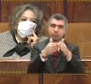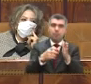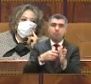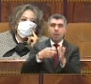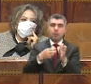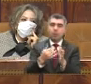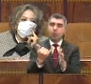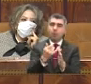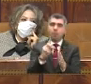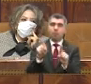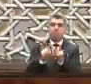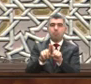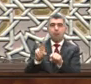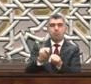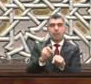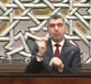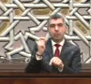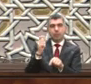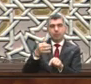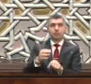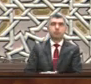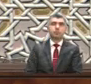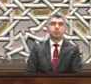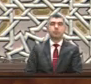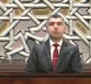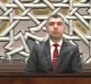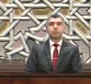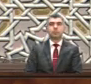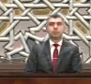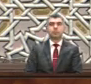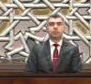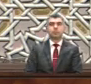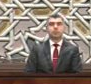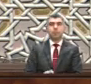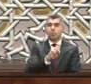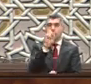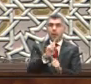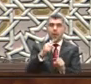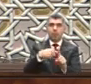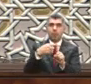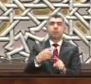فائق السرعه، وشكرا. شكرا سيدة النائبة المحترمة. هل من تعليق إضافي آخر في الموضوع